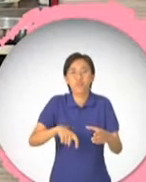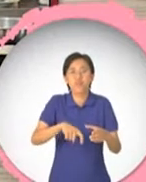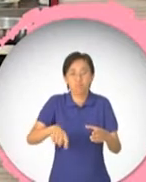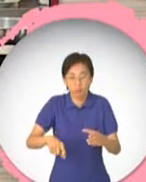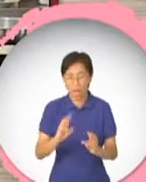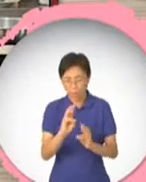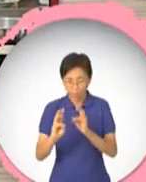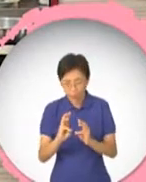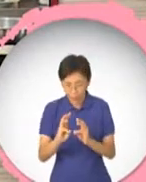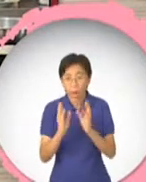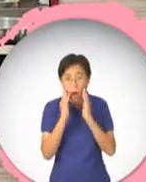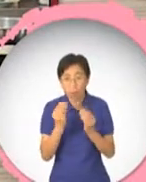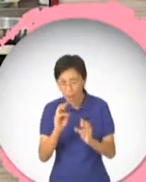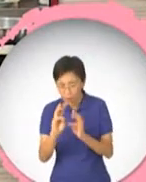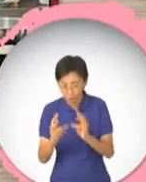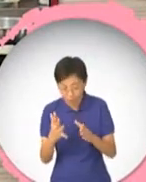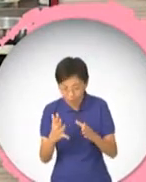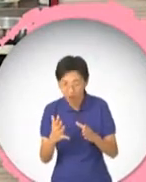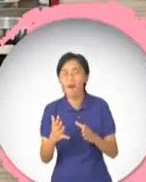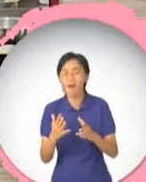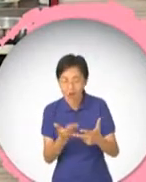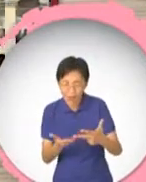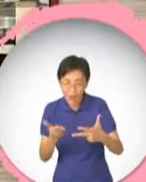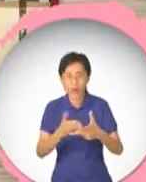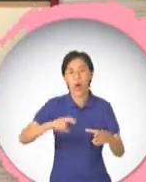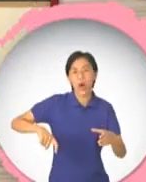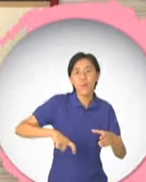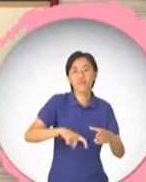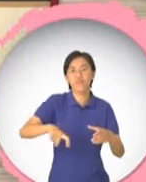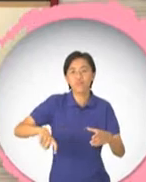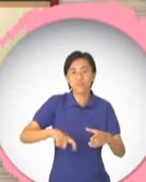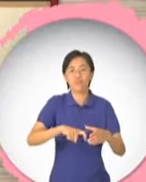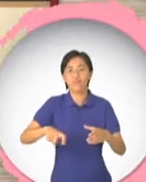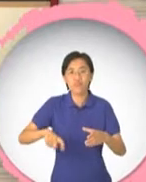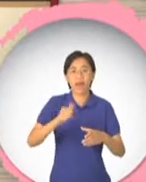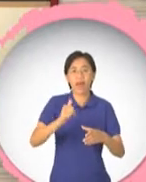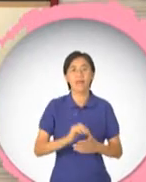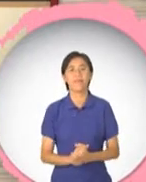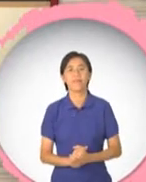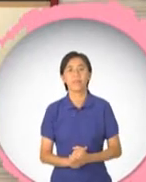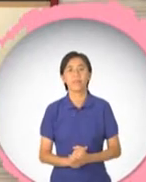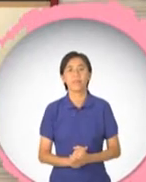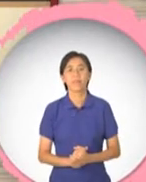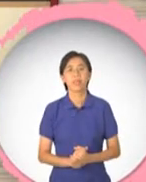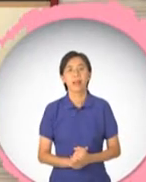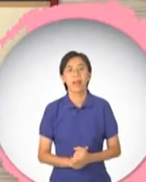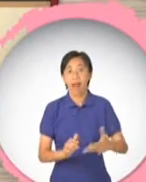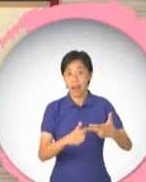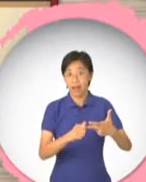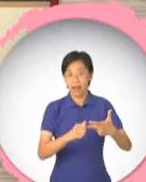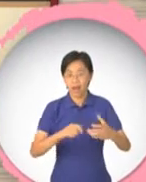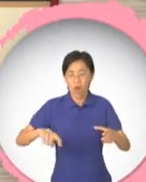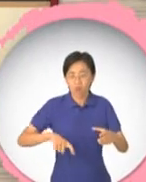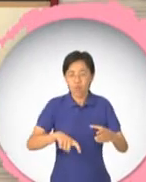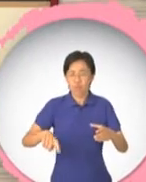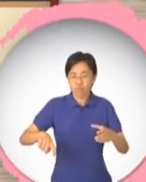คะนะคะเราก็จะใช้เป็นความเร็วกลางค่ะในการนวด เริ่มต้นความเร็วต่ำ ความเร็วต่ำก่อนนะ